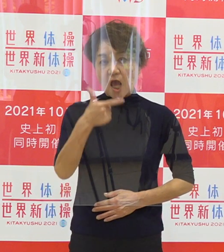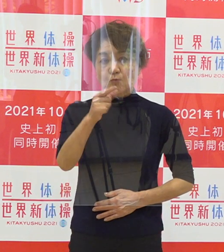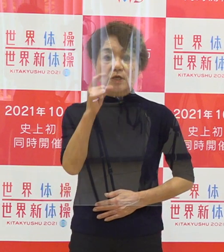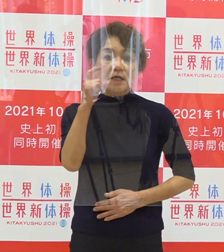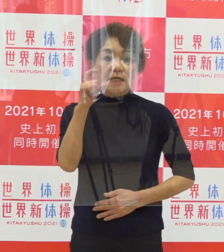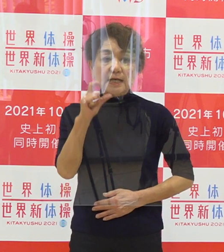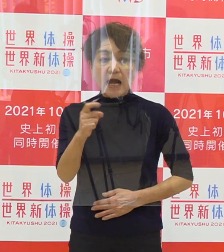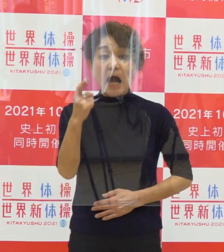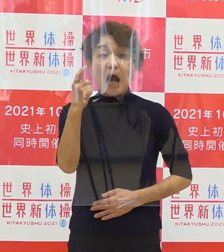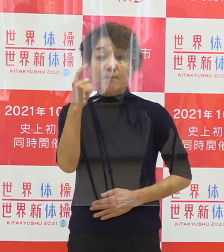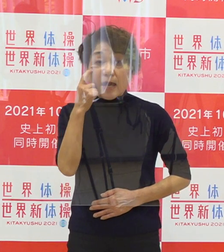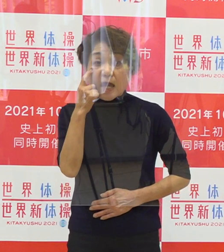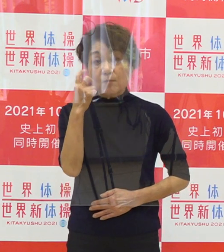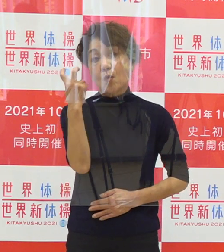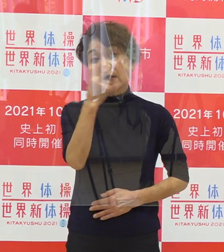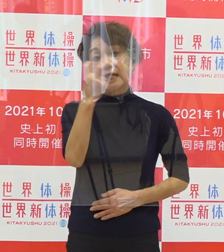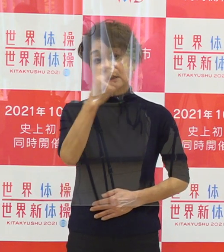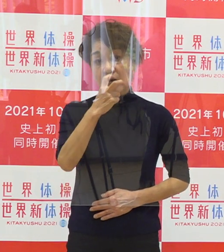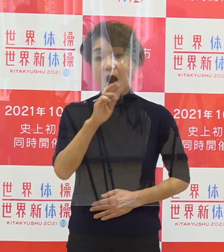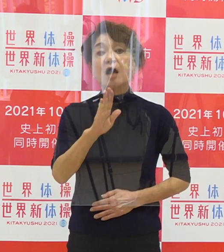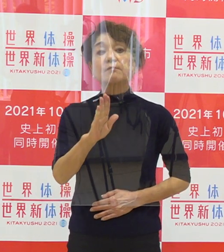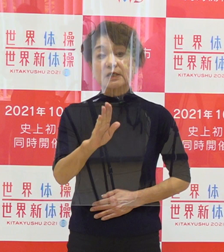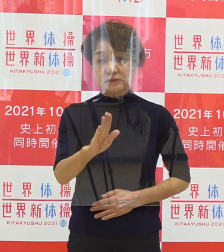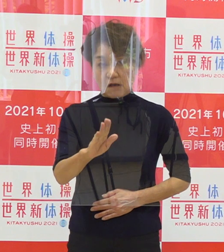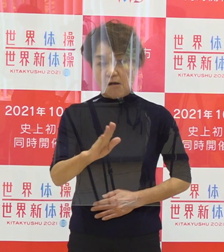にも検査を行っておりまして、